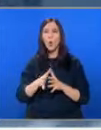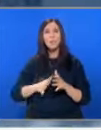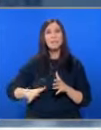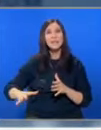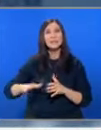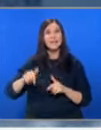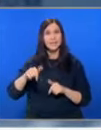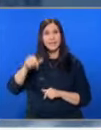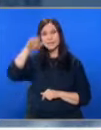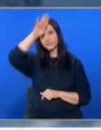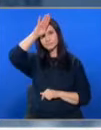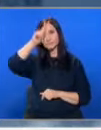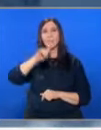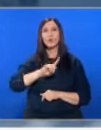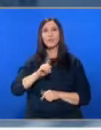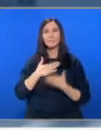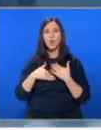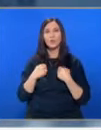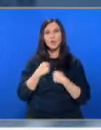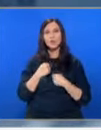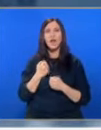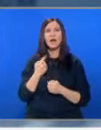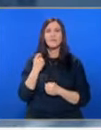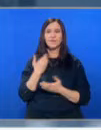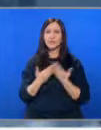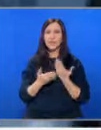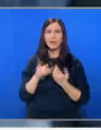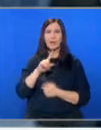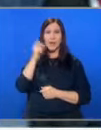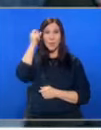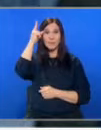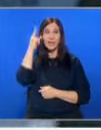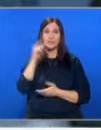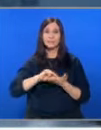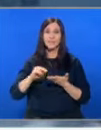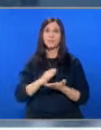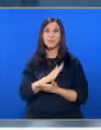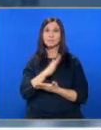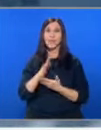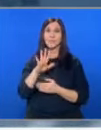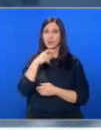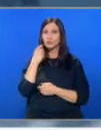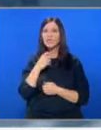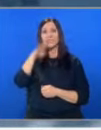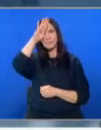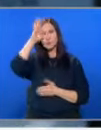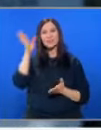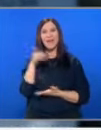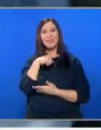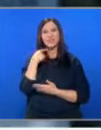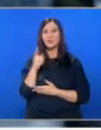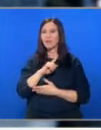Днес Истанбул е неспокоен и тъжен в ръцете на една некомпетентна администрация. През последните 5 години, за съжаление, Истанбул стана жертва на